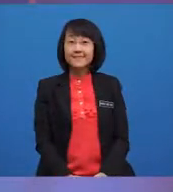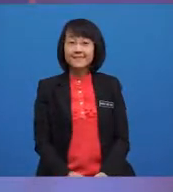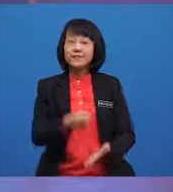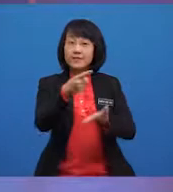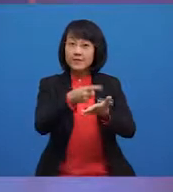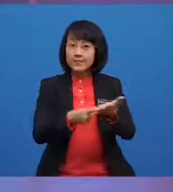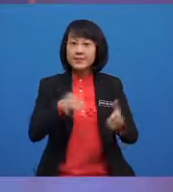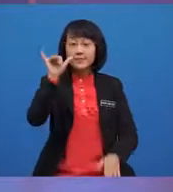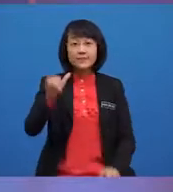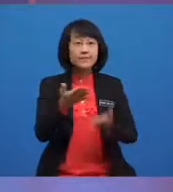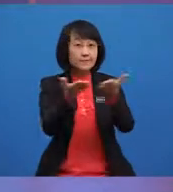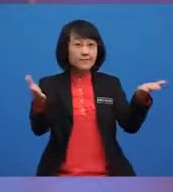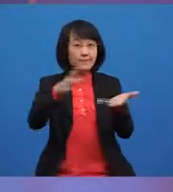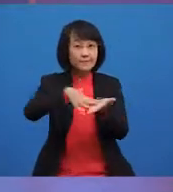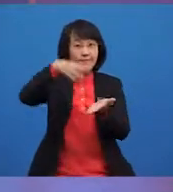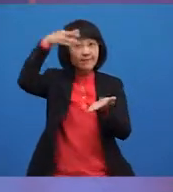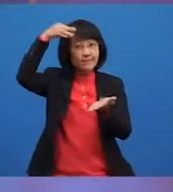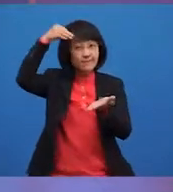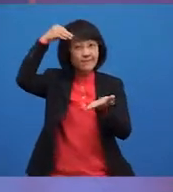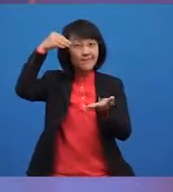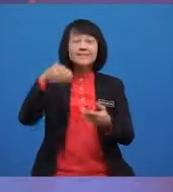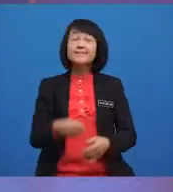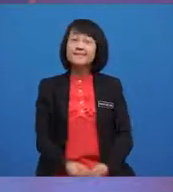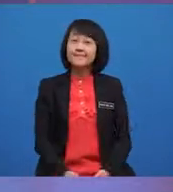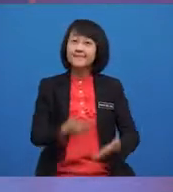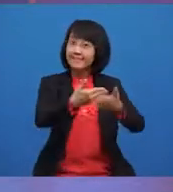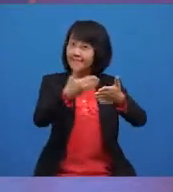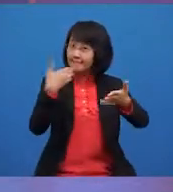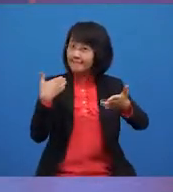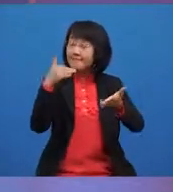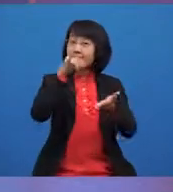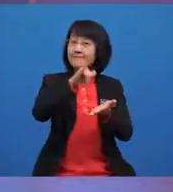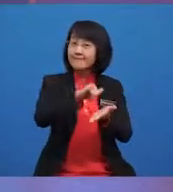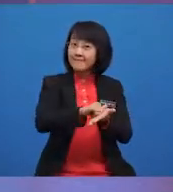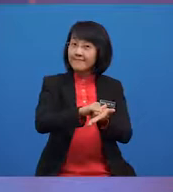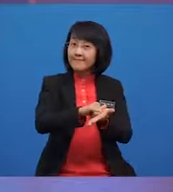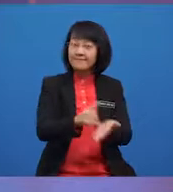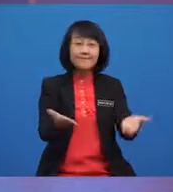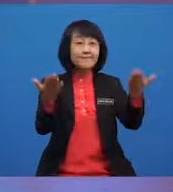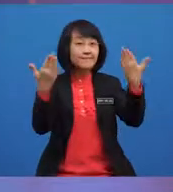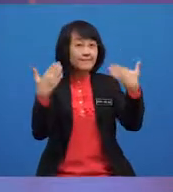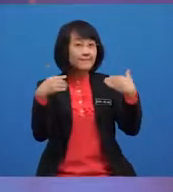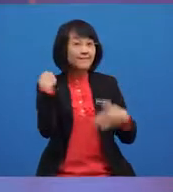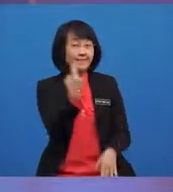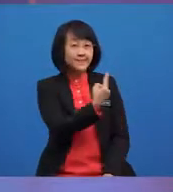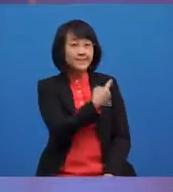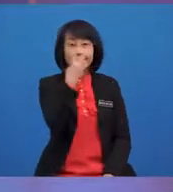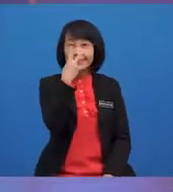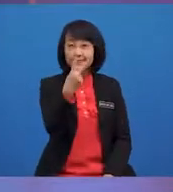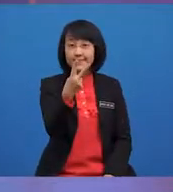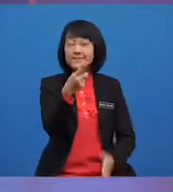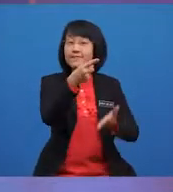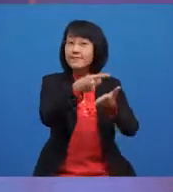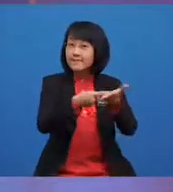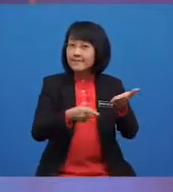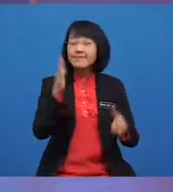Apa yang akan kamu belajar? Ha, sebelum itu, mari kita lihat apa